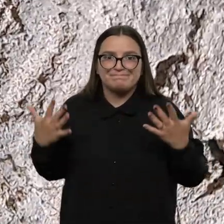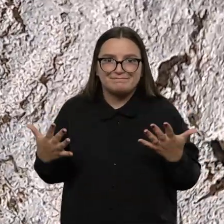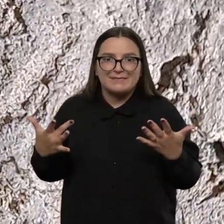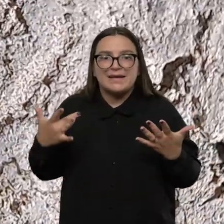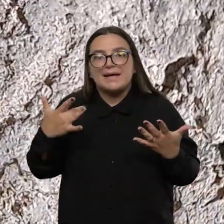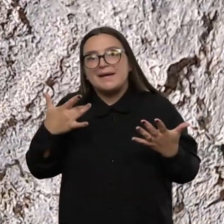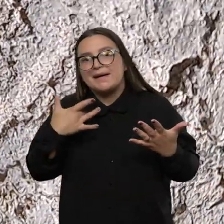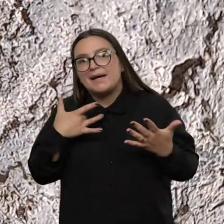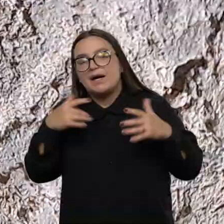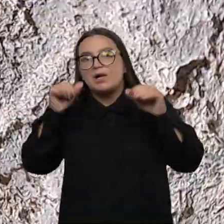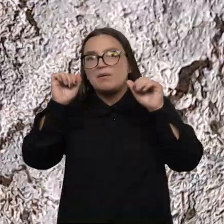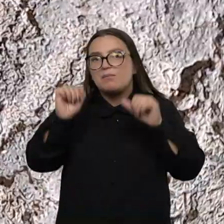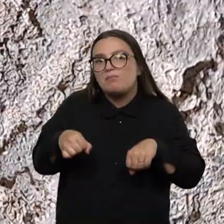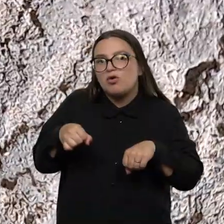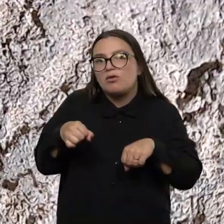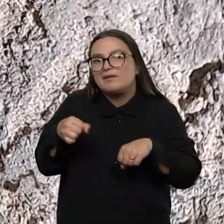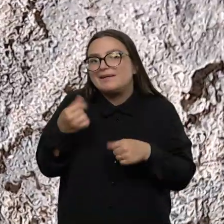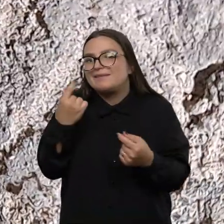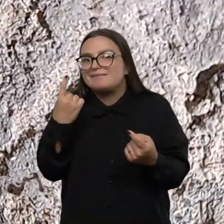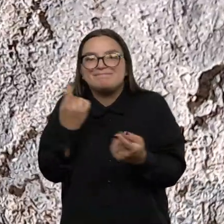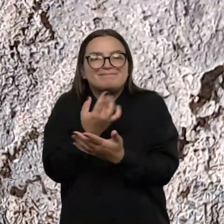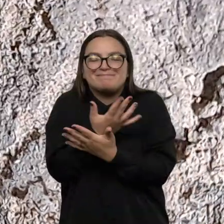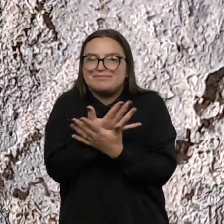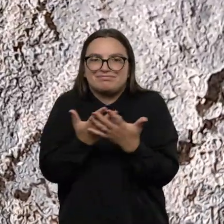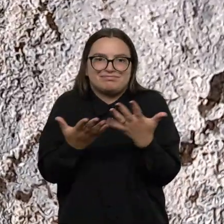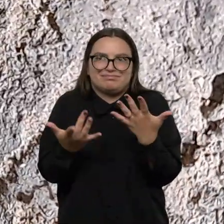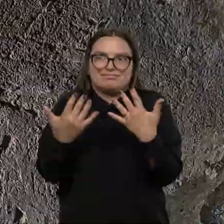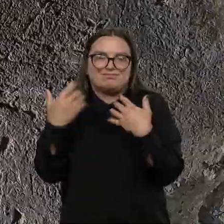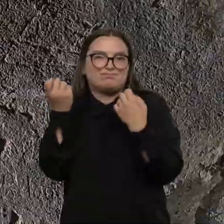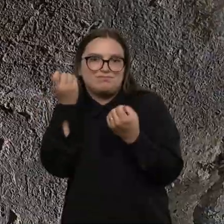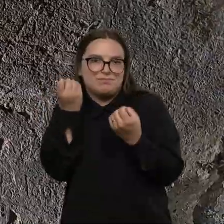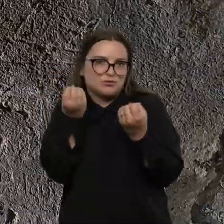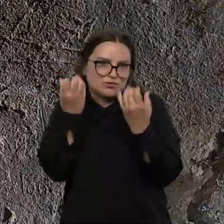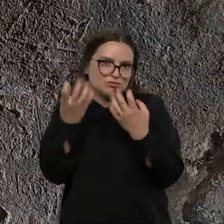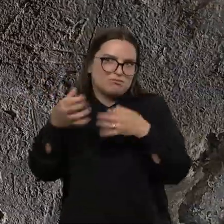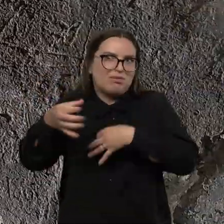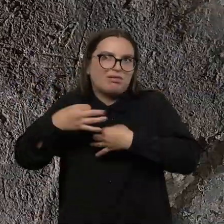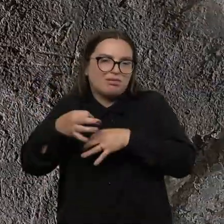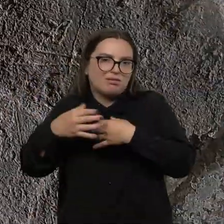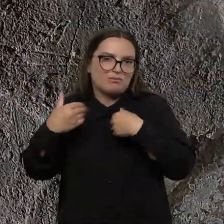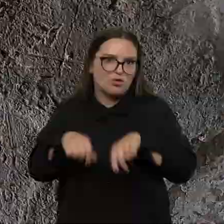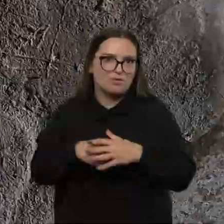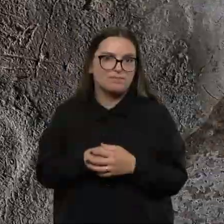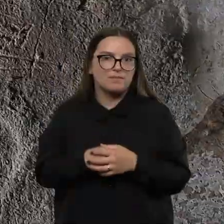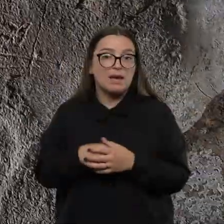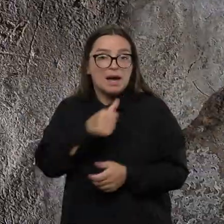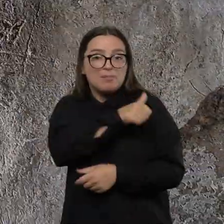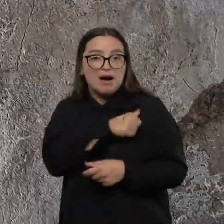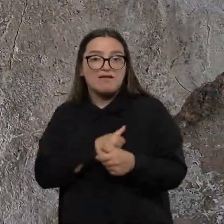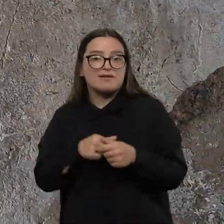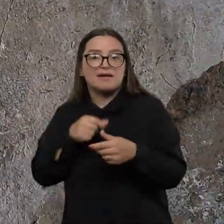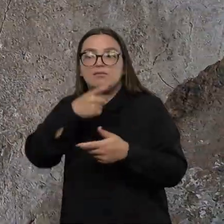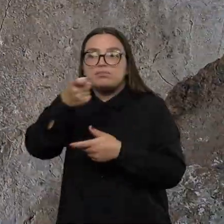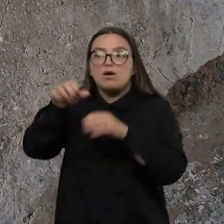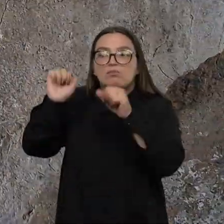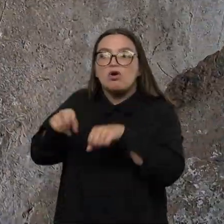galime kelti įvairias hipotezes. Galėjo tą pavardę įrašyti tas, kuris čia